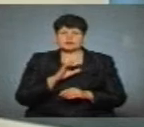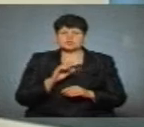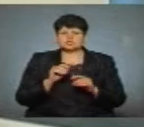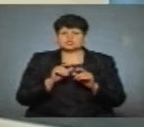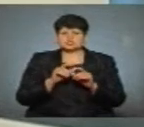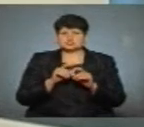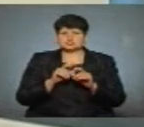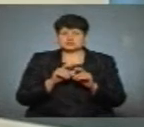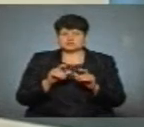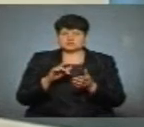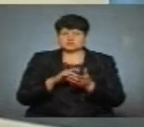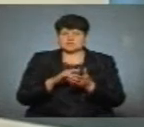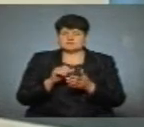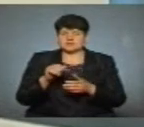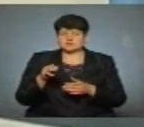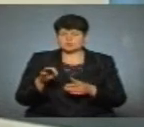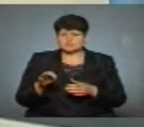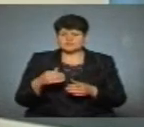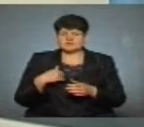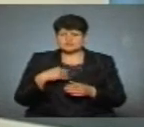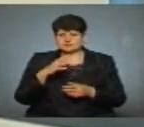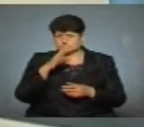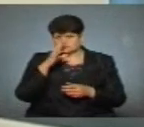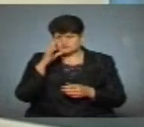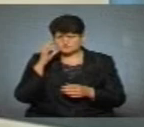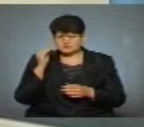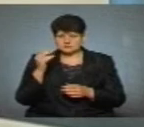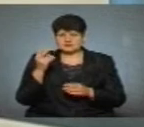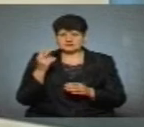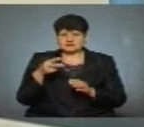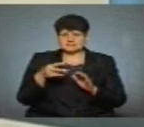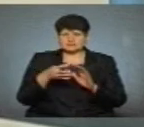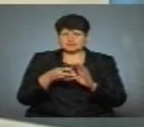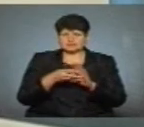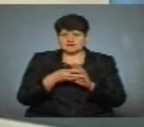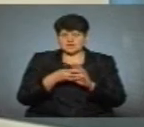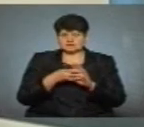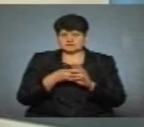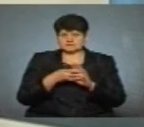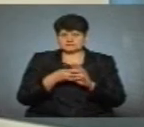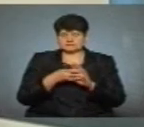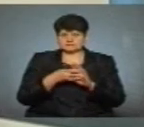штабу АТО. І нас вже в ніч на 29-те